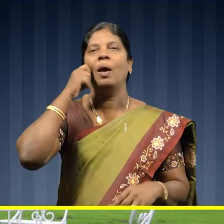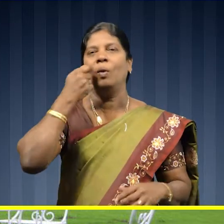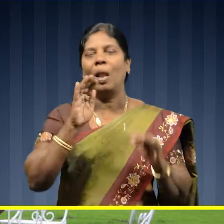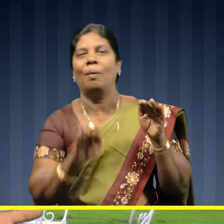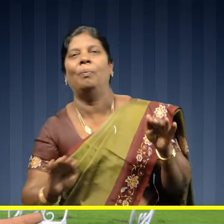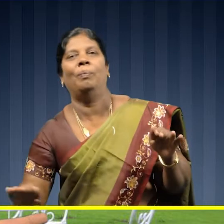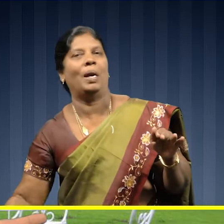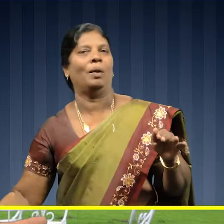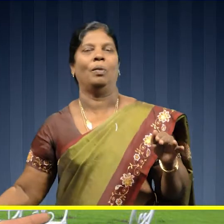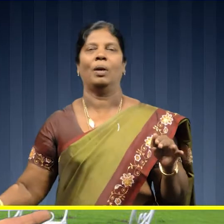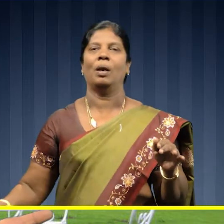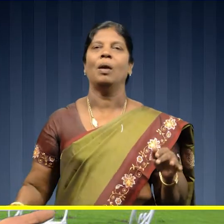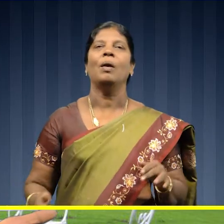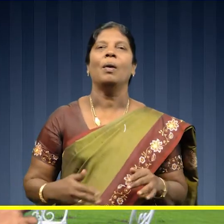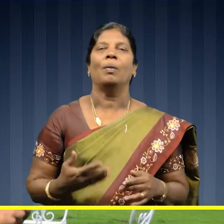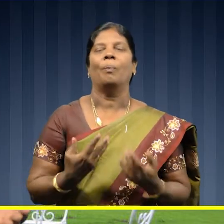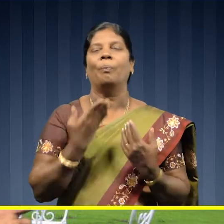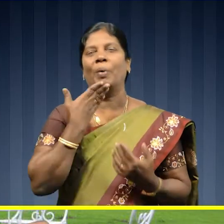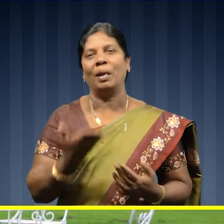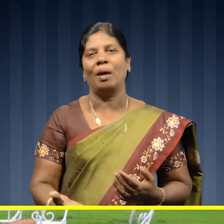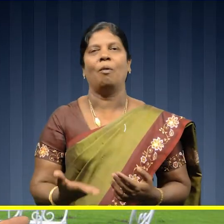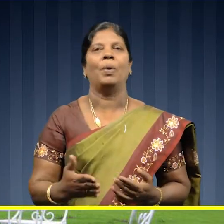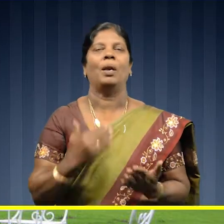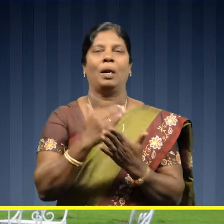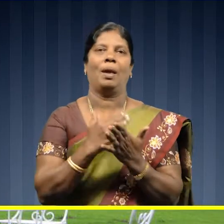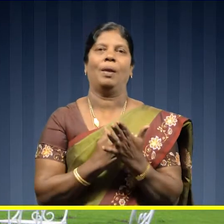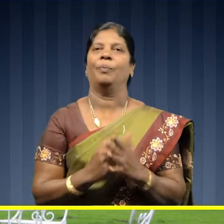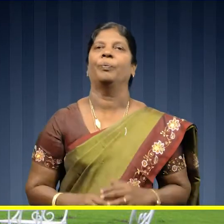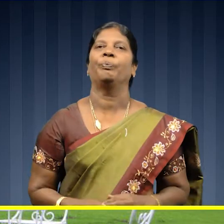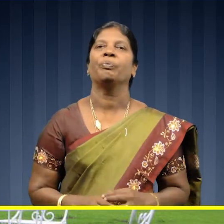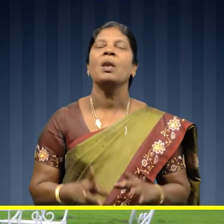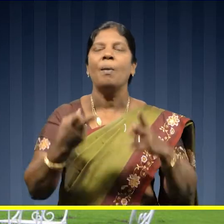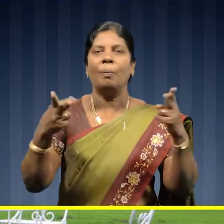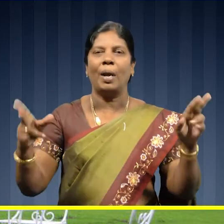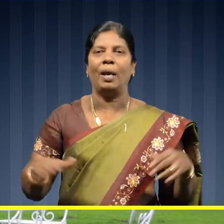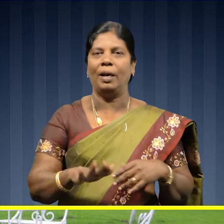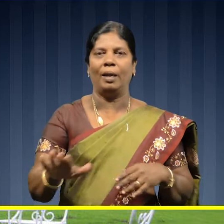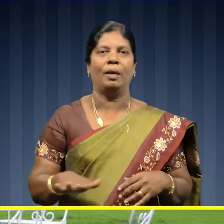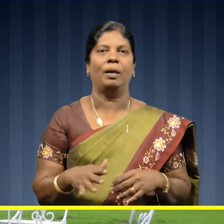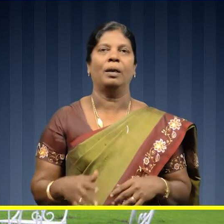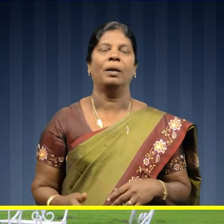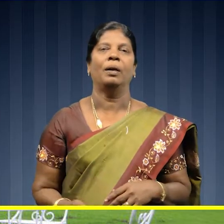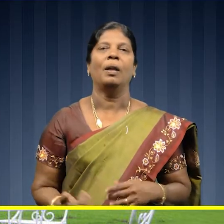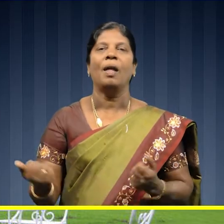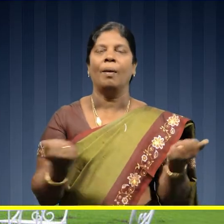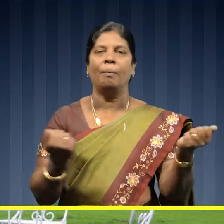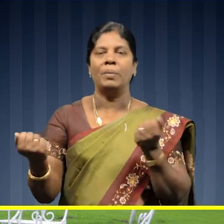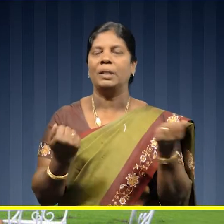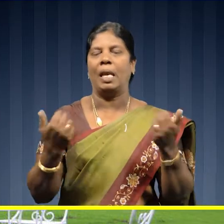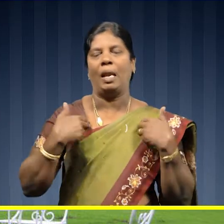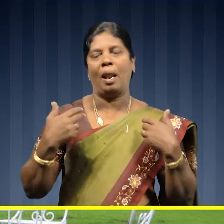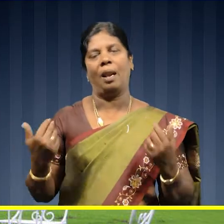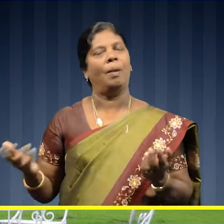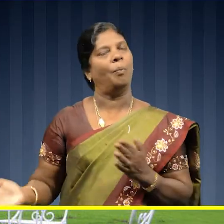இருக்கிற தலைமுறையினருடைய மிக பரிதாபமான காரியம். பல இடங்களுக்கு